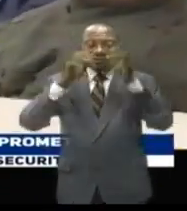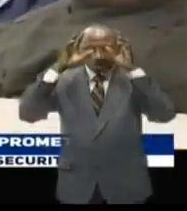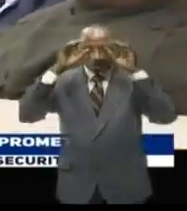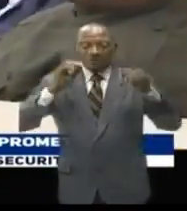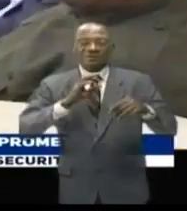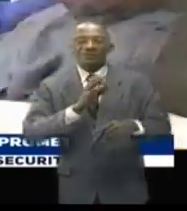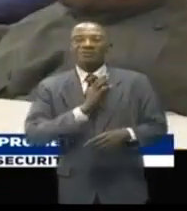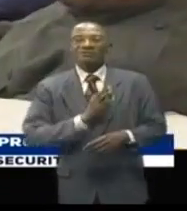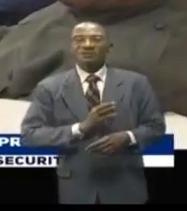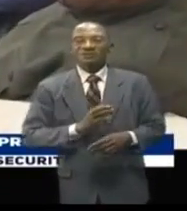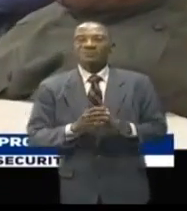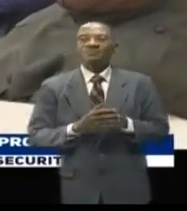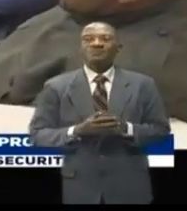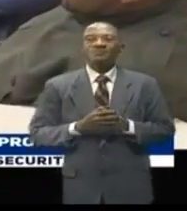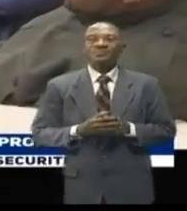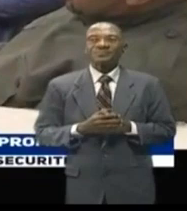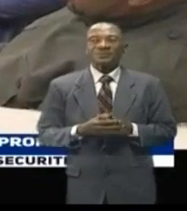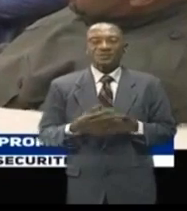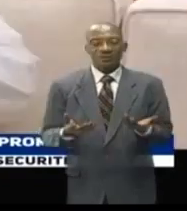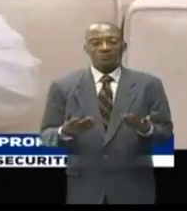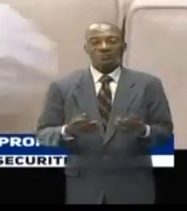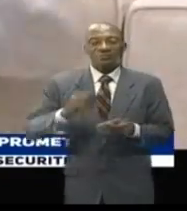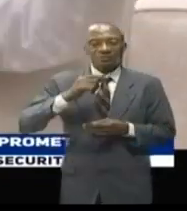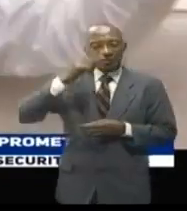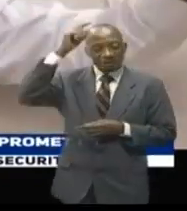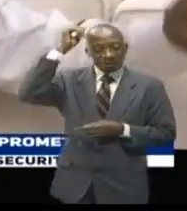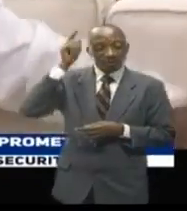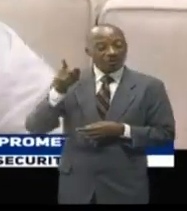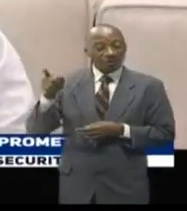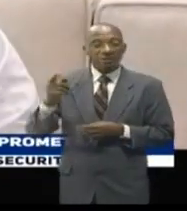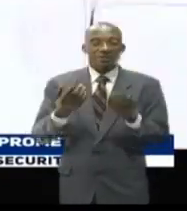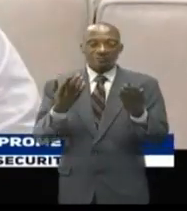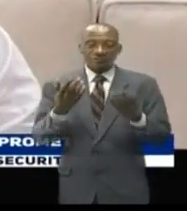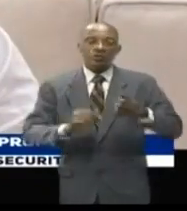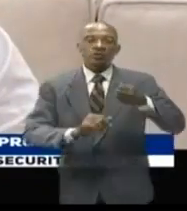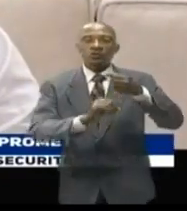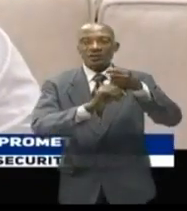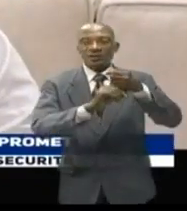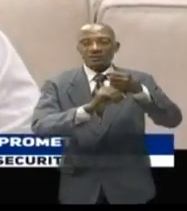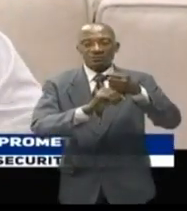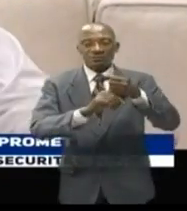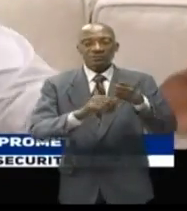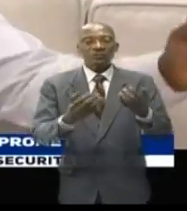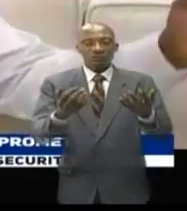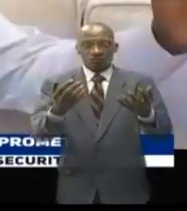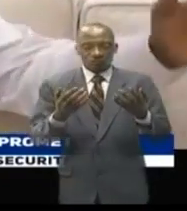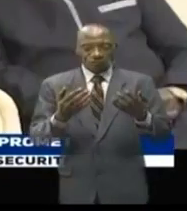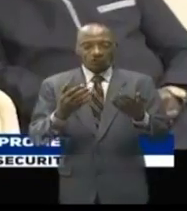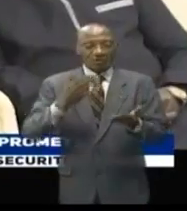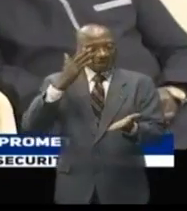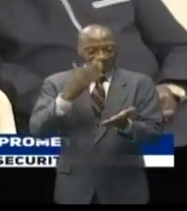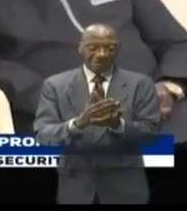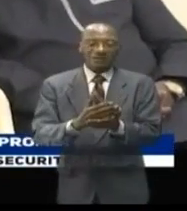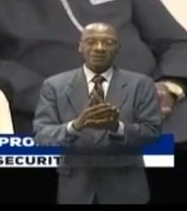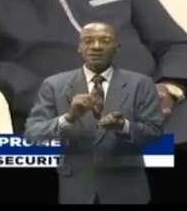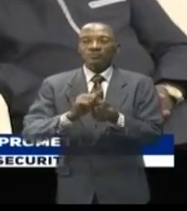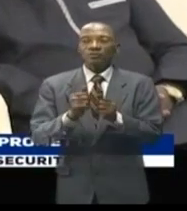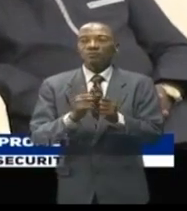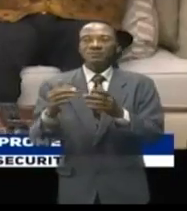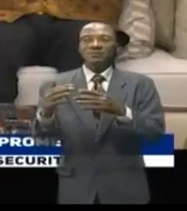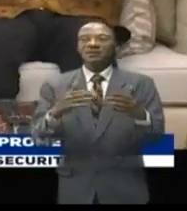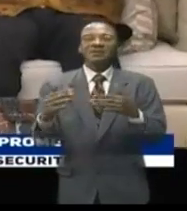lui imposée par ce voisin le Rwanda la Guinée-Bissau a été emporté sa contribution pour stopper les escalade entre Kinshasa Kigali